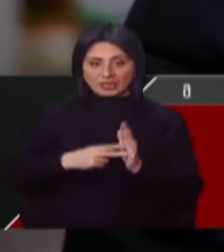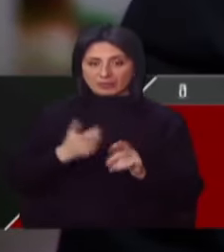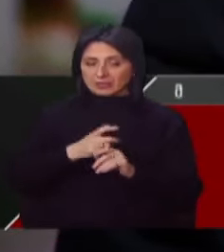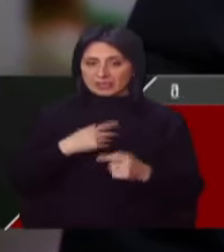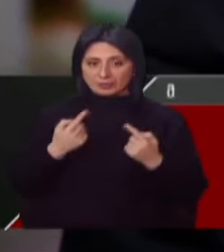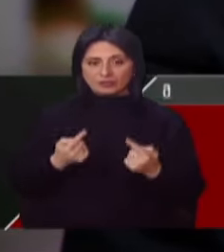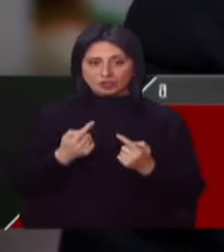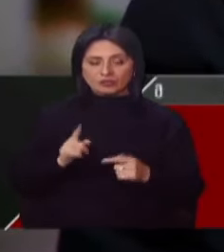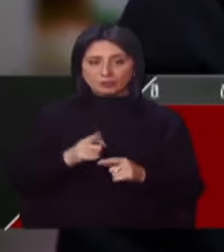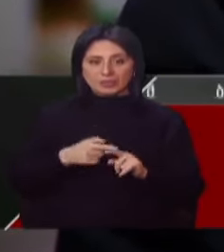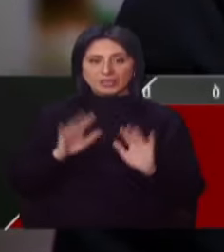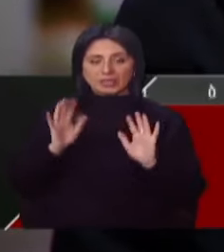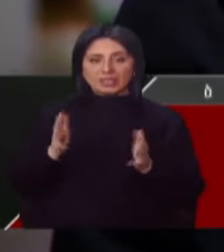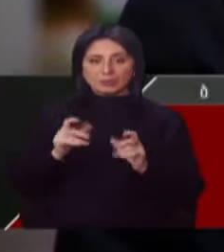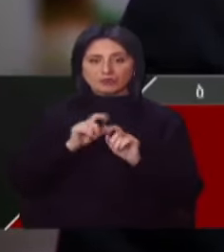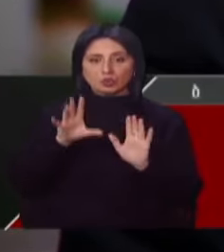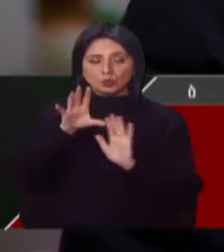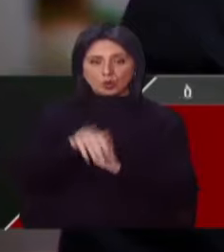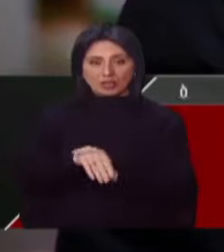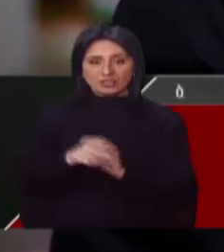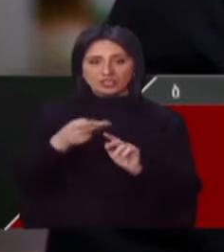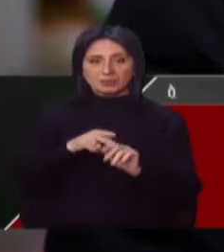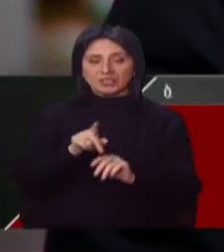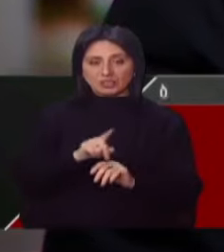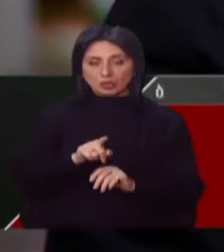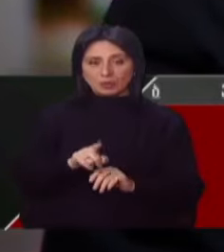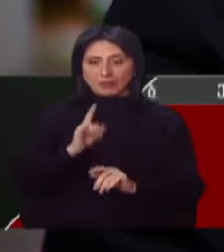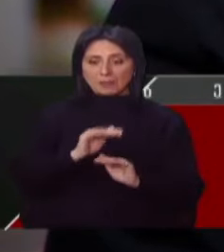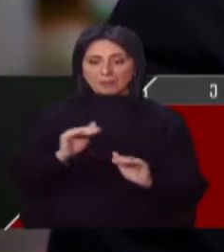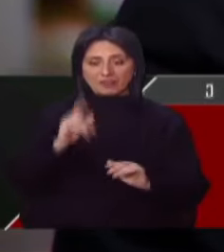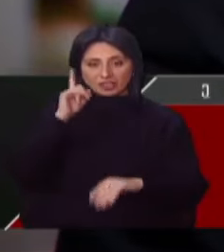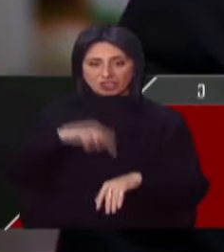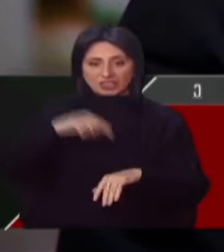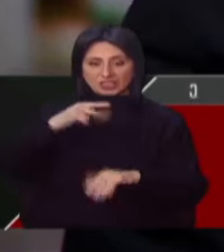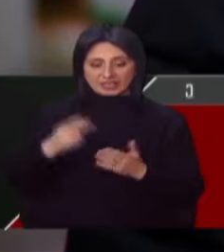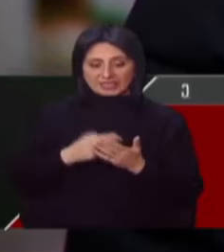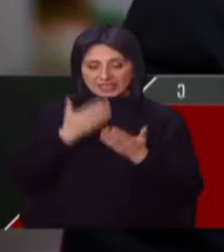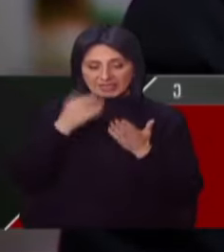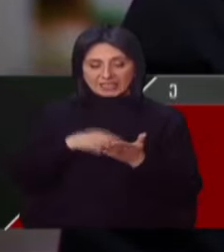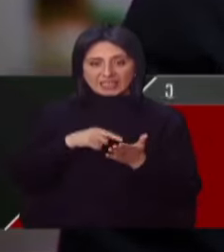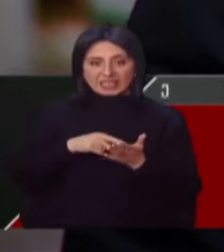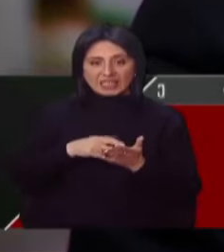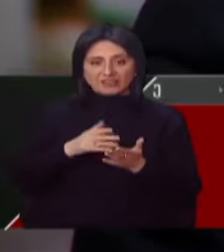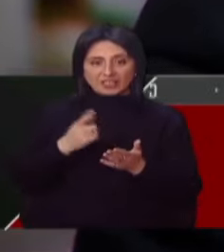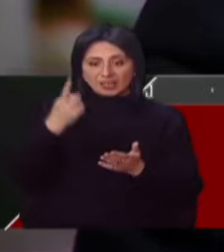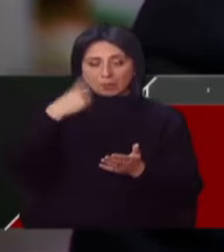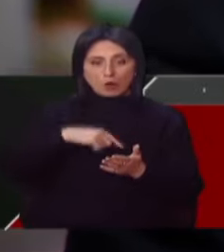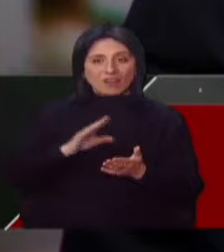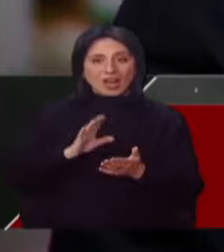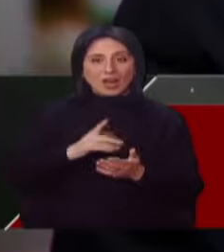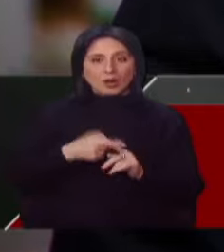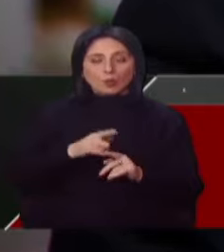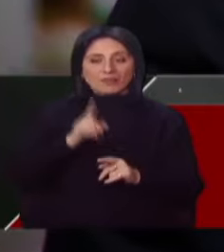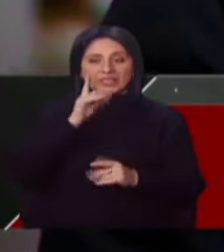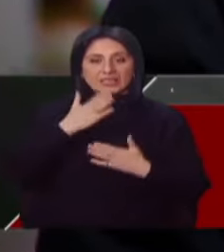ძალიან მნიშვნელოვანია, რომ ეს ხდებოდეს სკოლაში, იმისთვის, რომ ბავშვებმა იგრძნონ, რომ წიგნის კითხვა მათი მოვალეობა კი არ არის, ეს